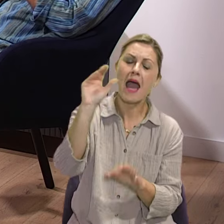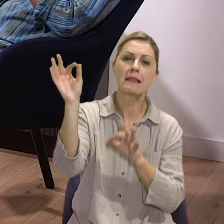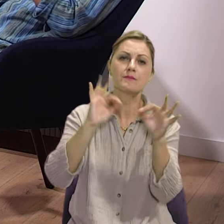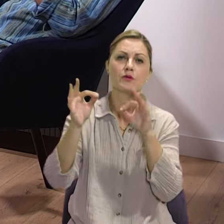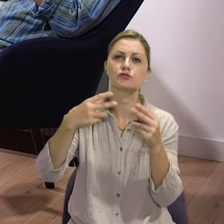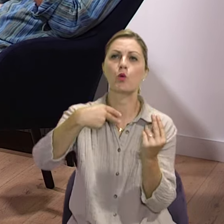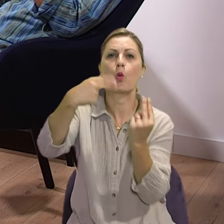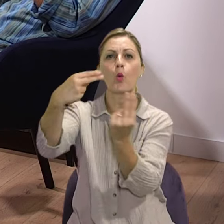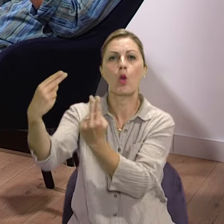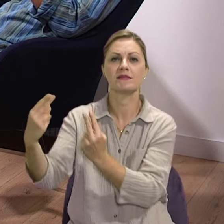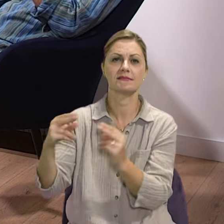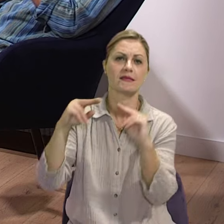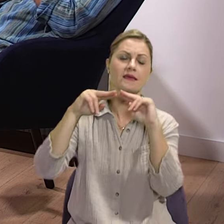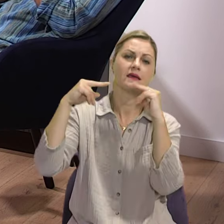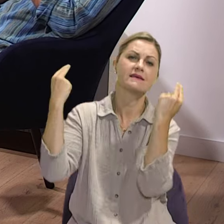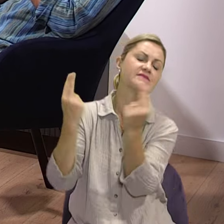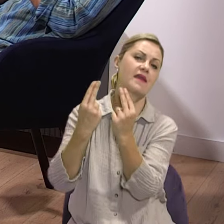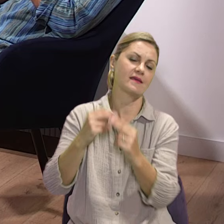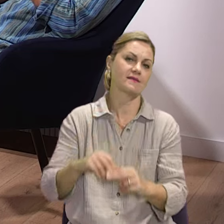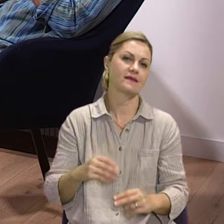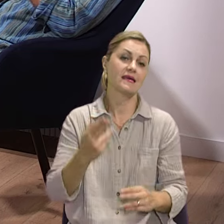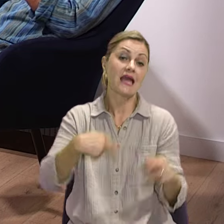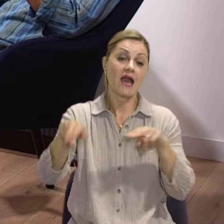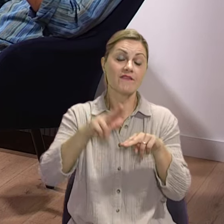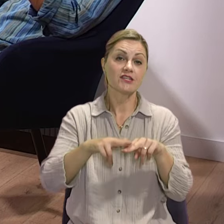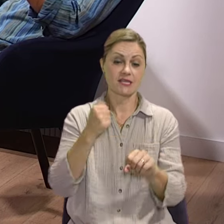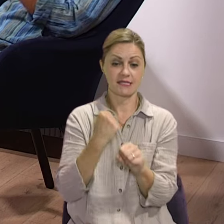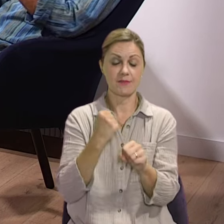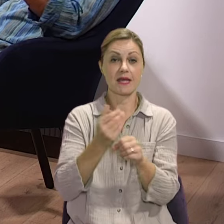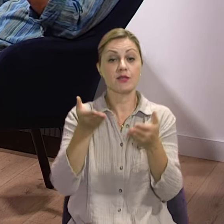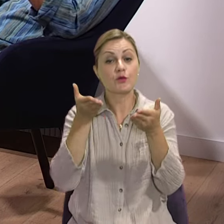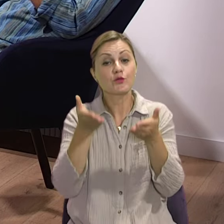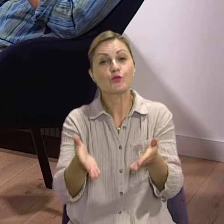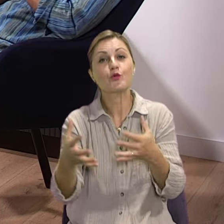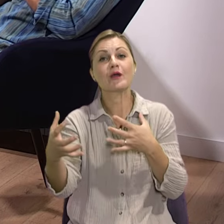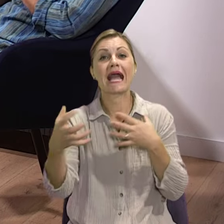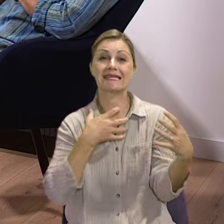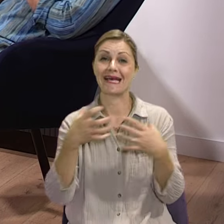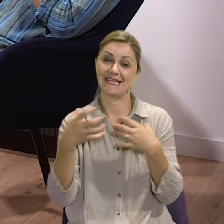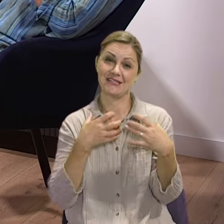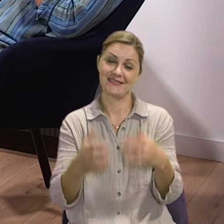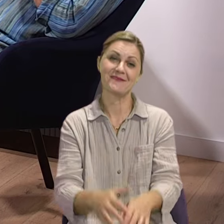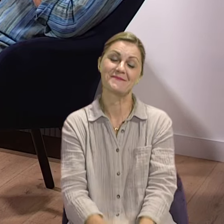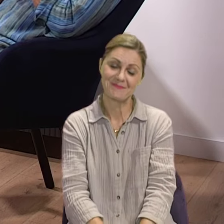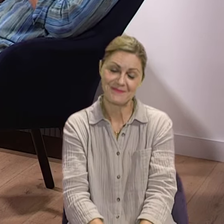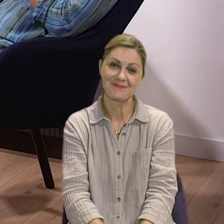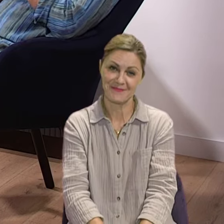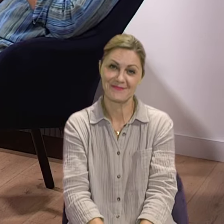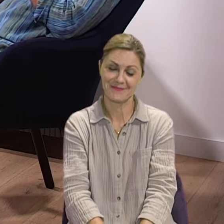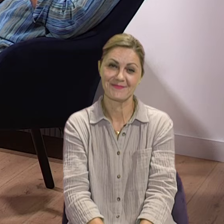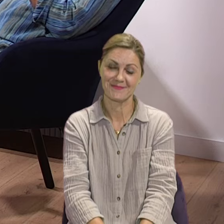koji vidite ispred sebe kad dođete u HNK, eto, tu sam ja šetao svo to vrijeme. To